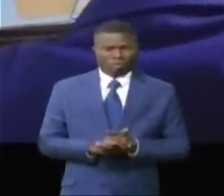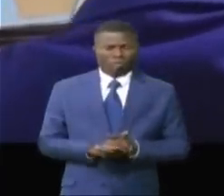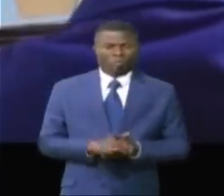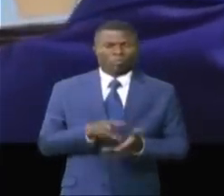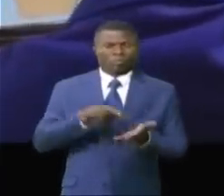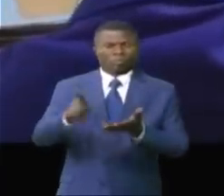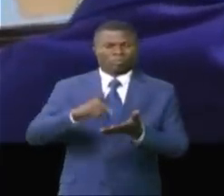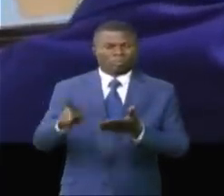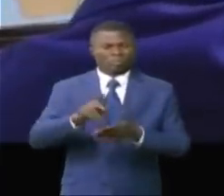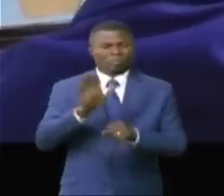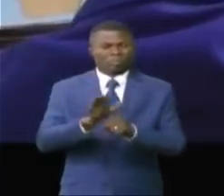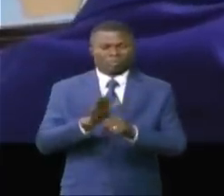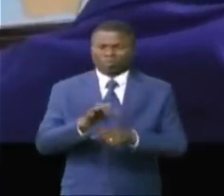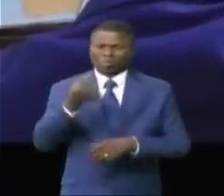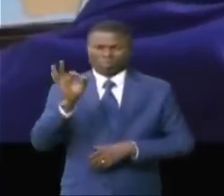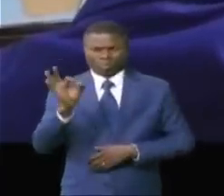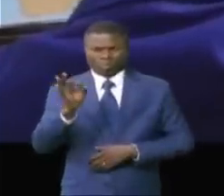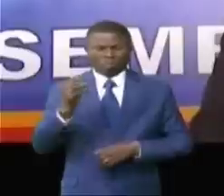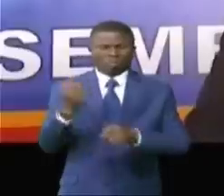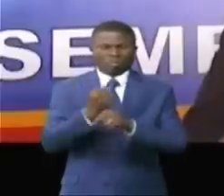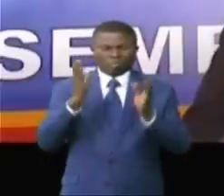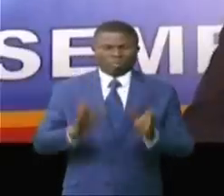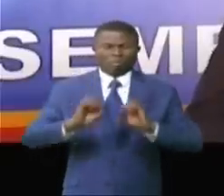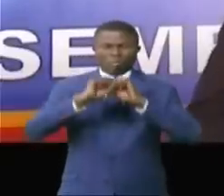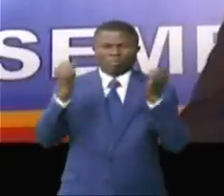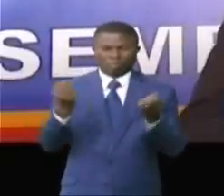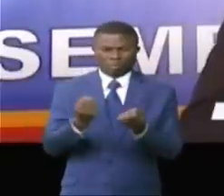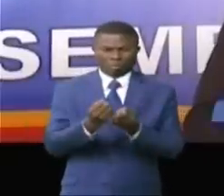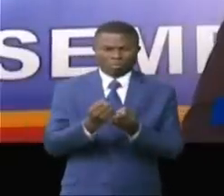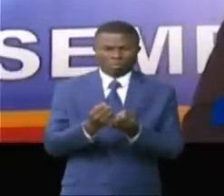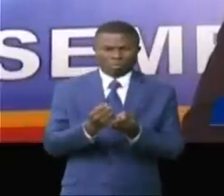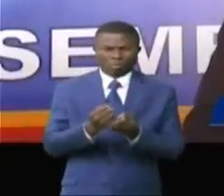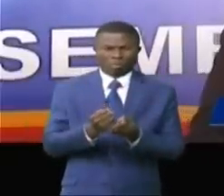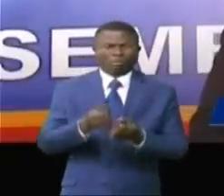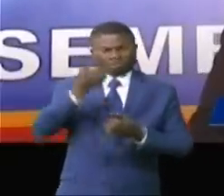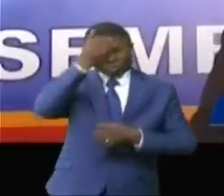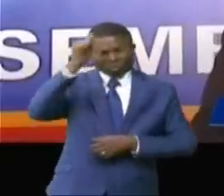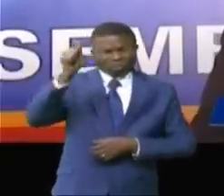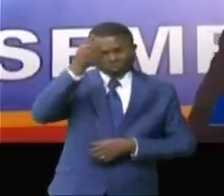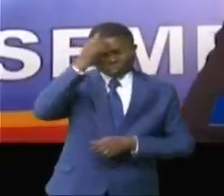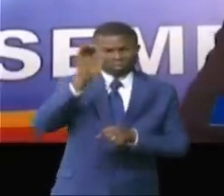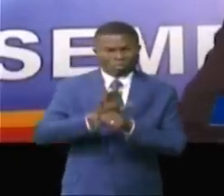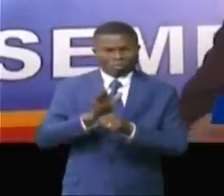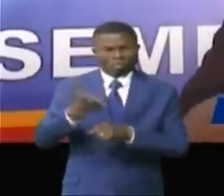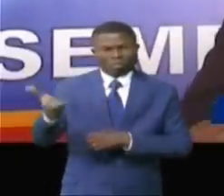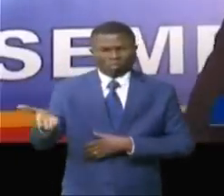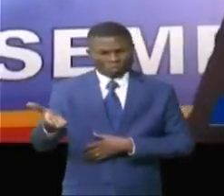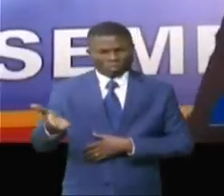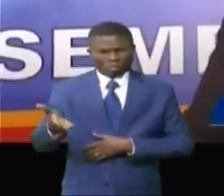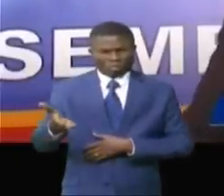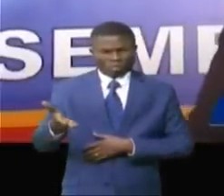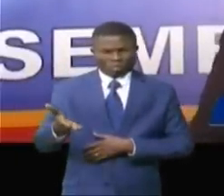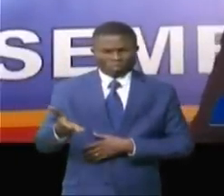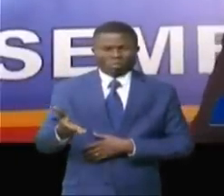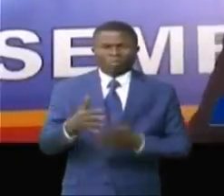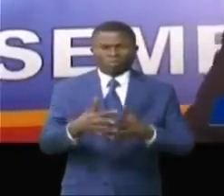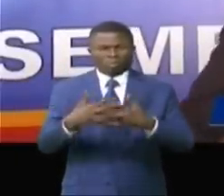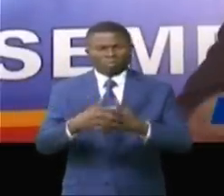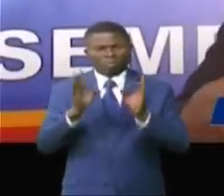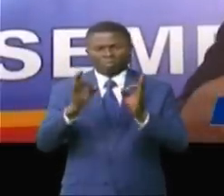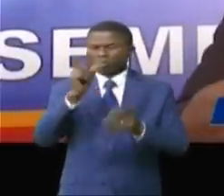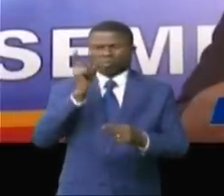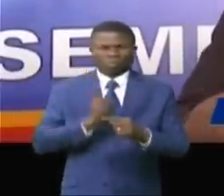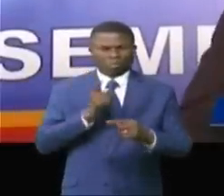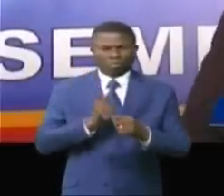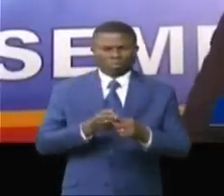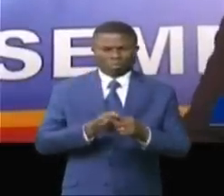sont pas payés. Les travailleurs de la SACIM vont tout le temps en grève. Ils ne savent pas renouveler le matériel roulant. Ils ne savent